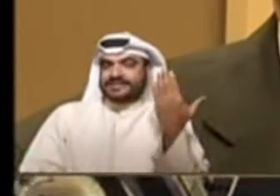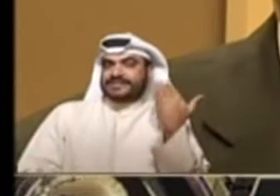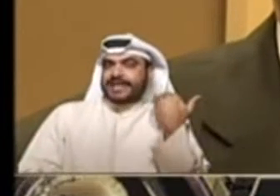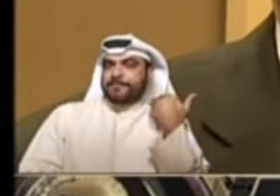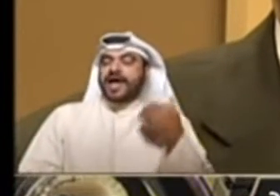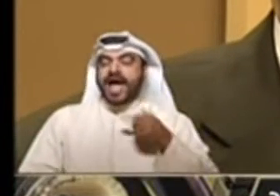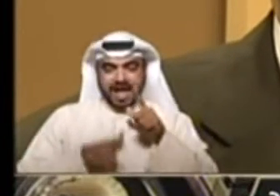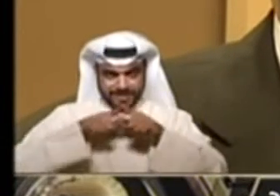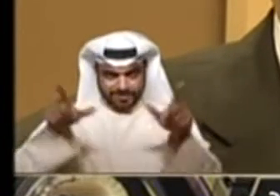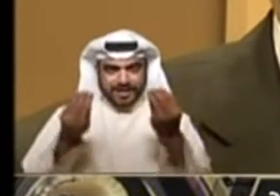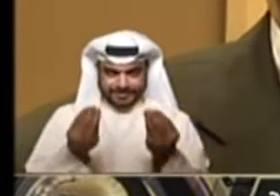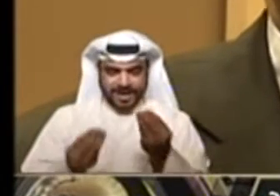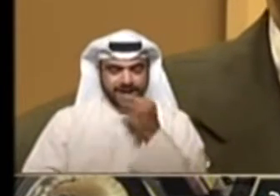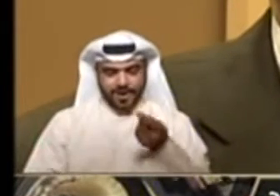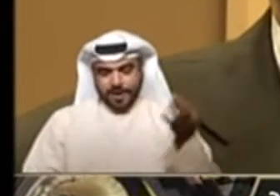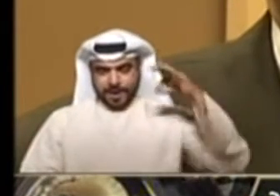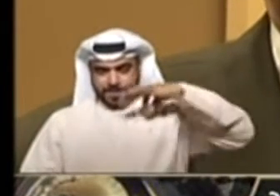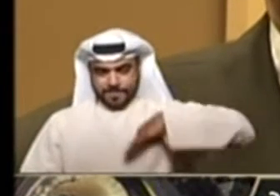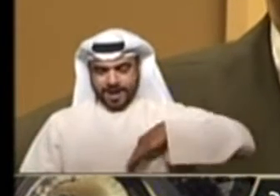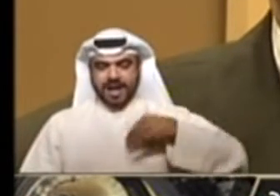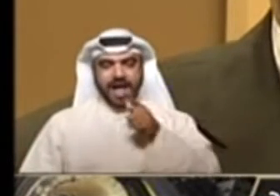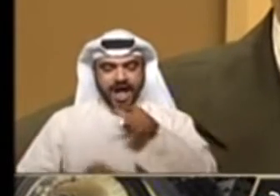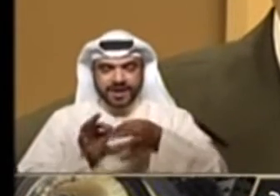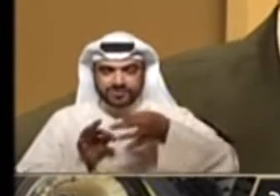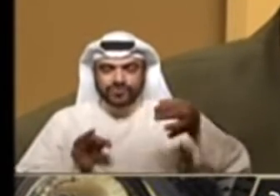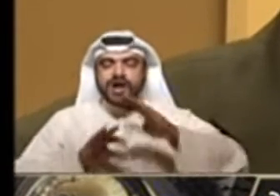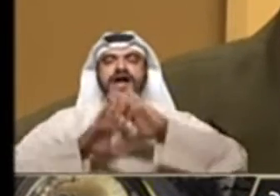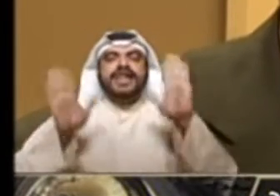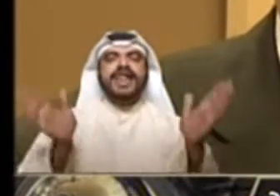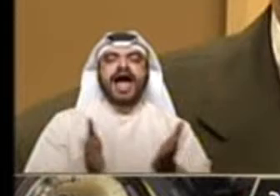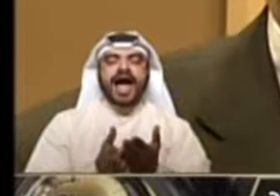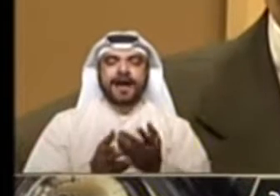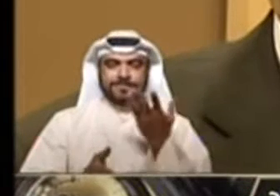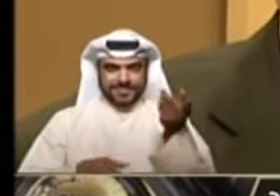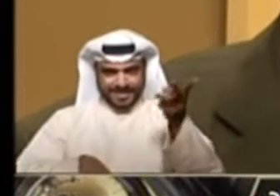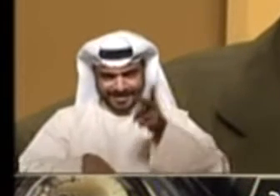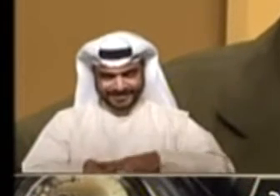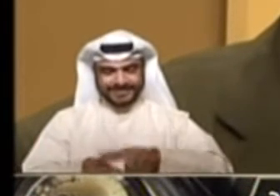أرباحنا للربع الأول، ولكن شرحنا التوجهات العامة بالإضافة إلى